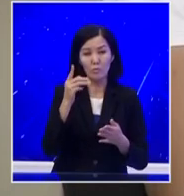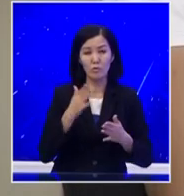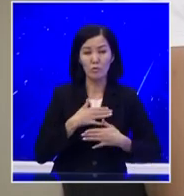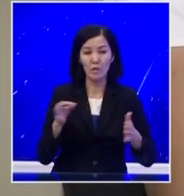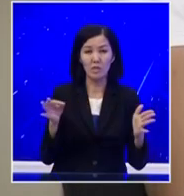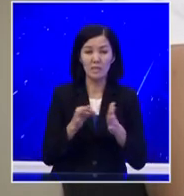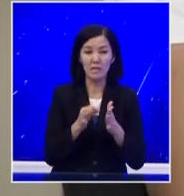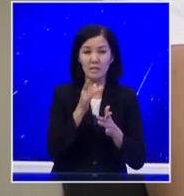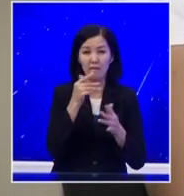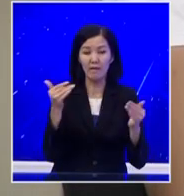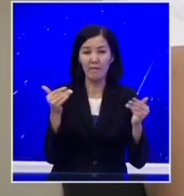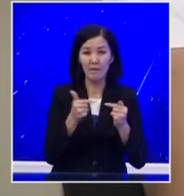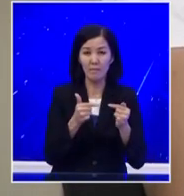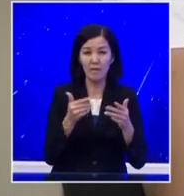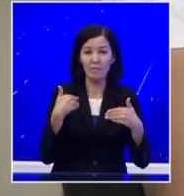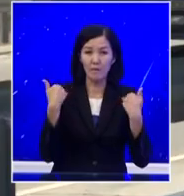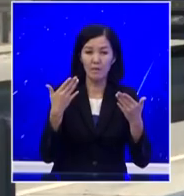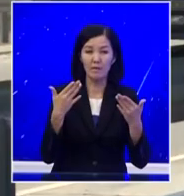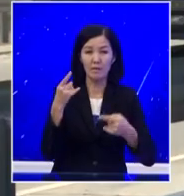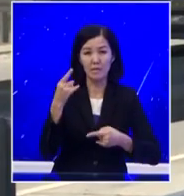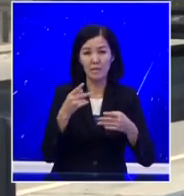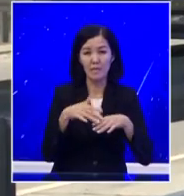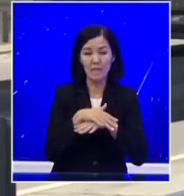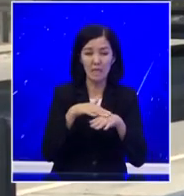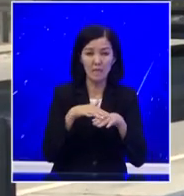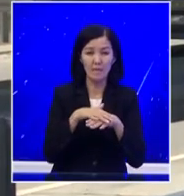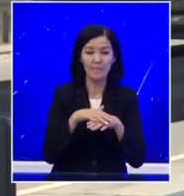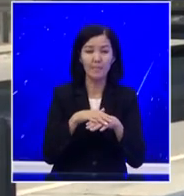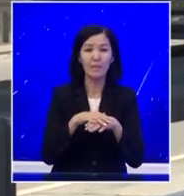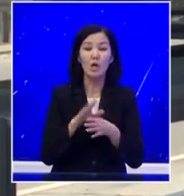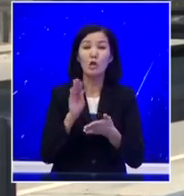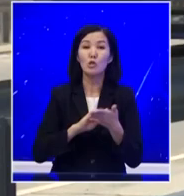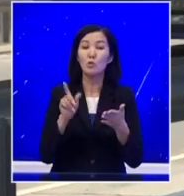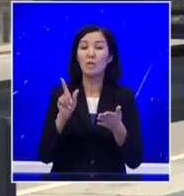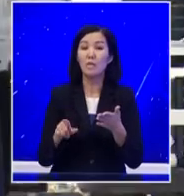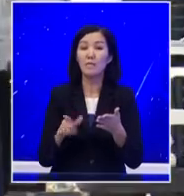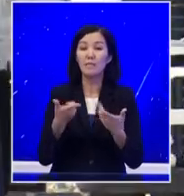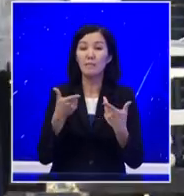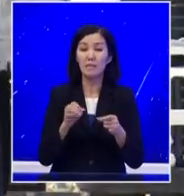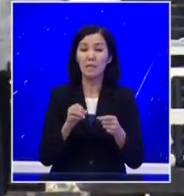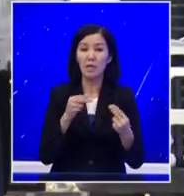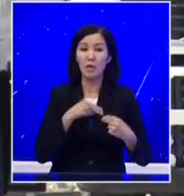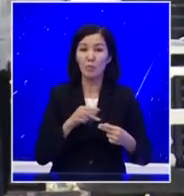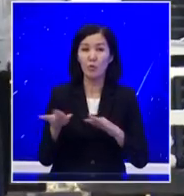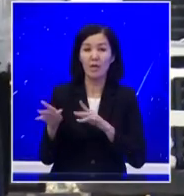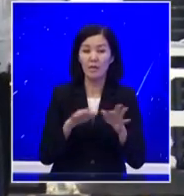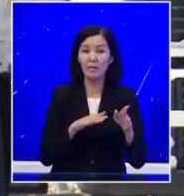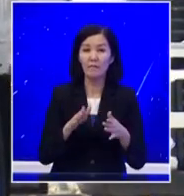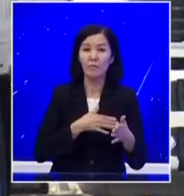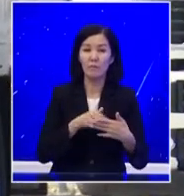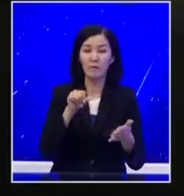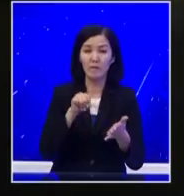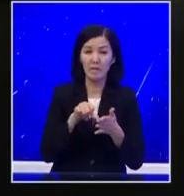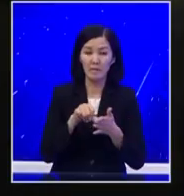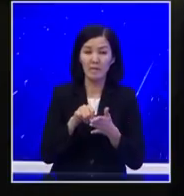своевременно подать информацию зрителям журналисты региона всегда там где кипит работа кроме тема карантине ставшей уже привычной